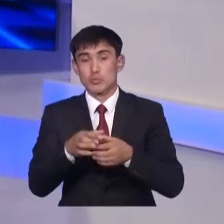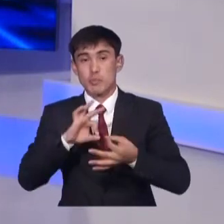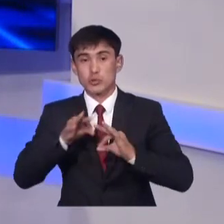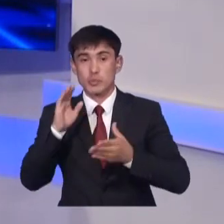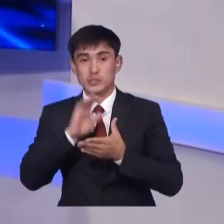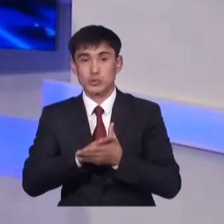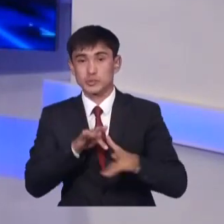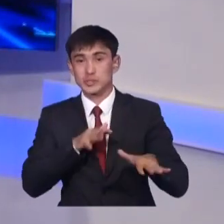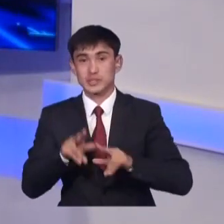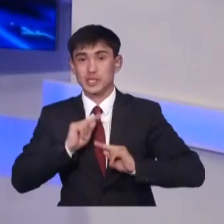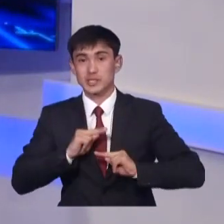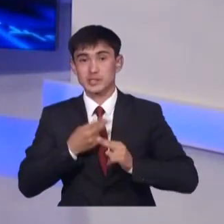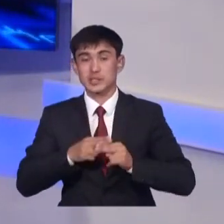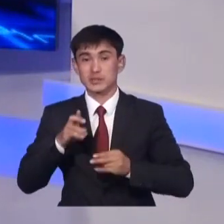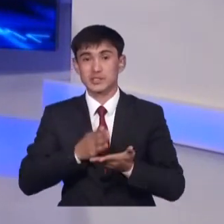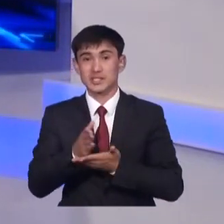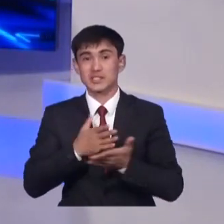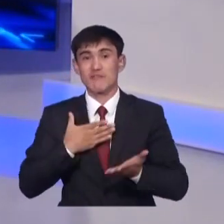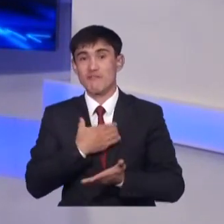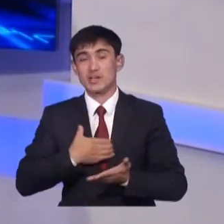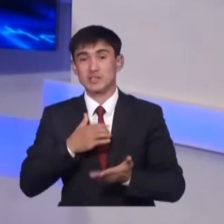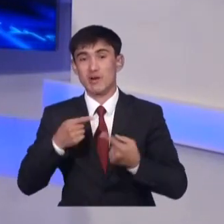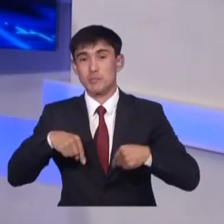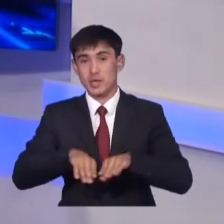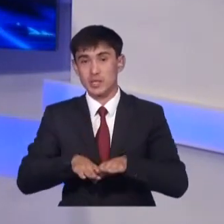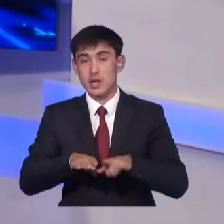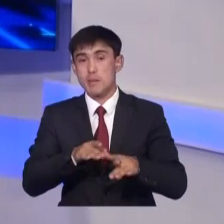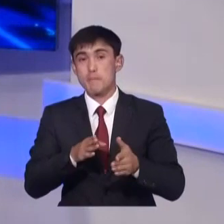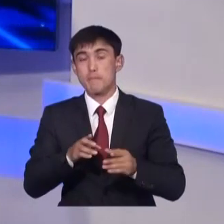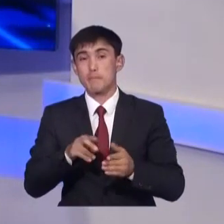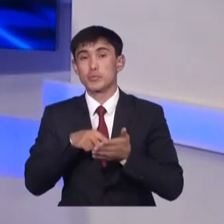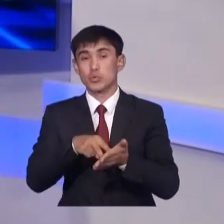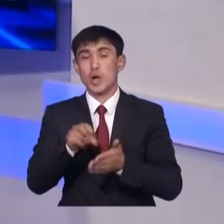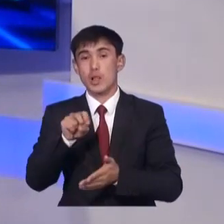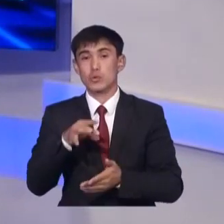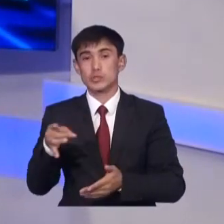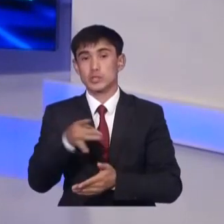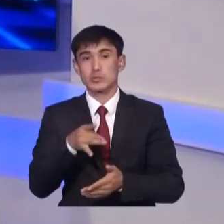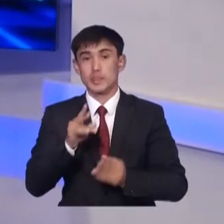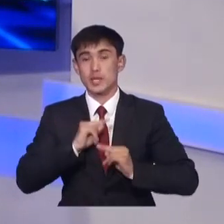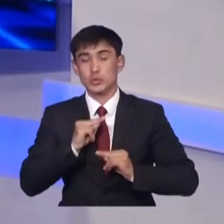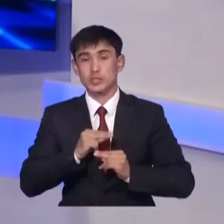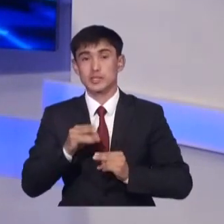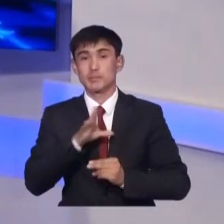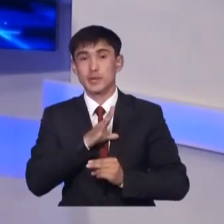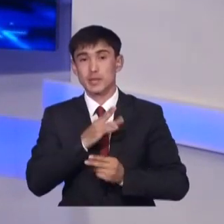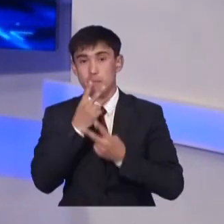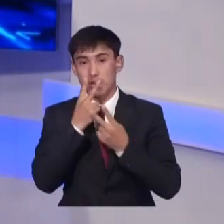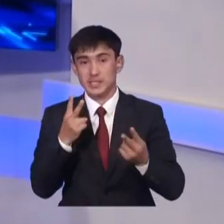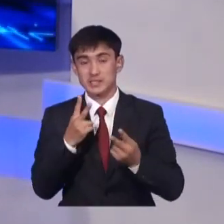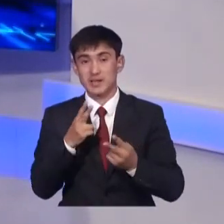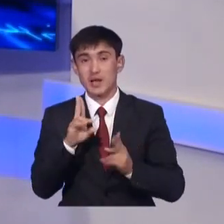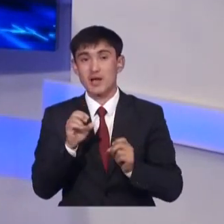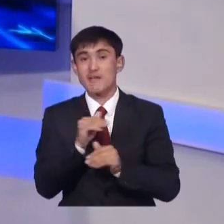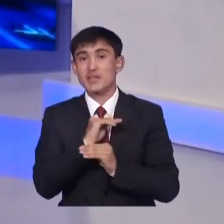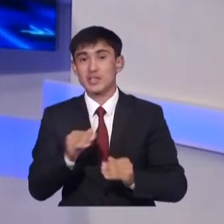подробно ознакомилась с деятельностью этого стратегически важного объекта в ходе пресс-тура «Волокольский район». Сотрудниками станции было продемонстрировано,